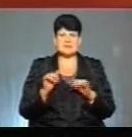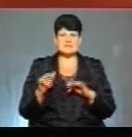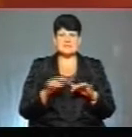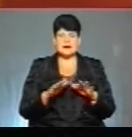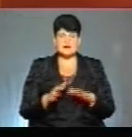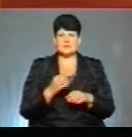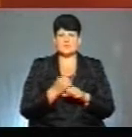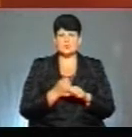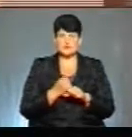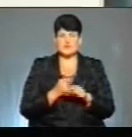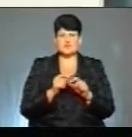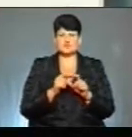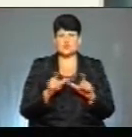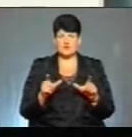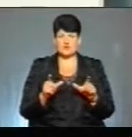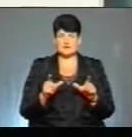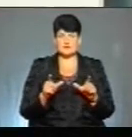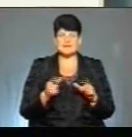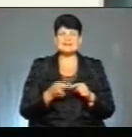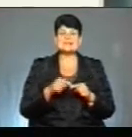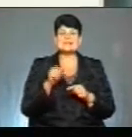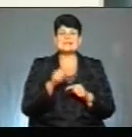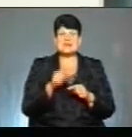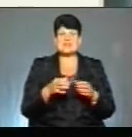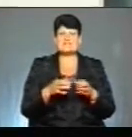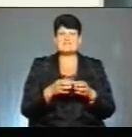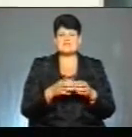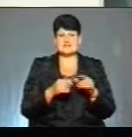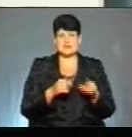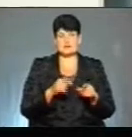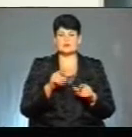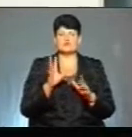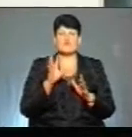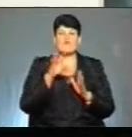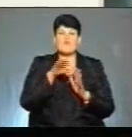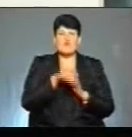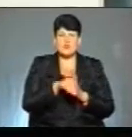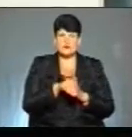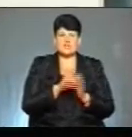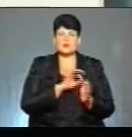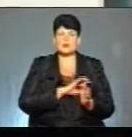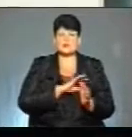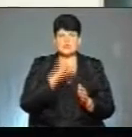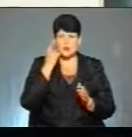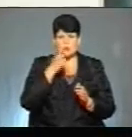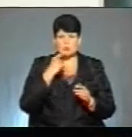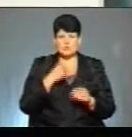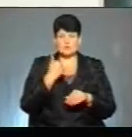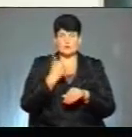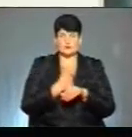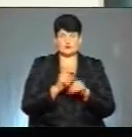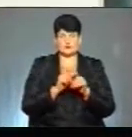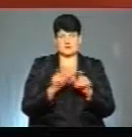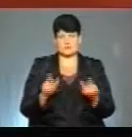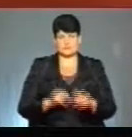діяльність і функціонування школи та навчання цієї діток. Цієї філії, скажімо так, бо вони будуть входити вже як юридична особа опорного